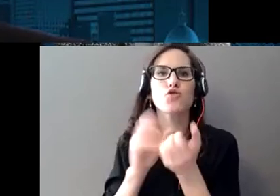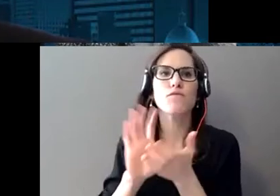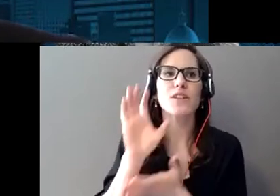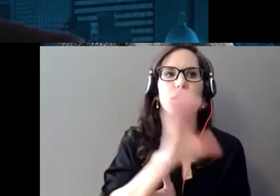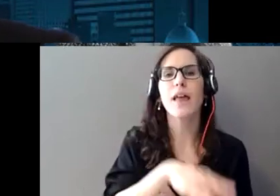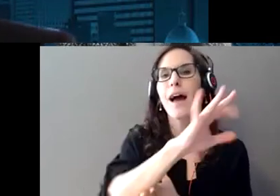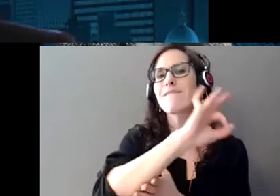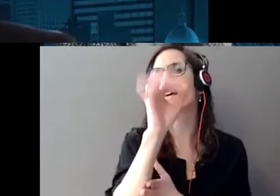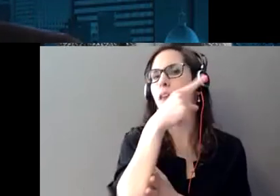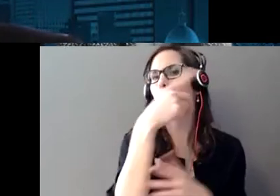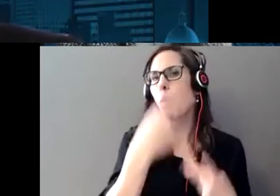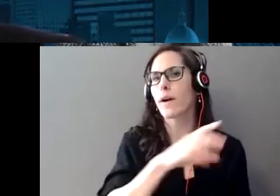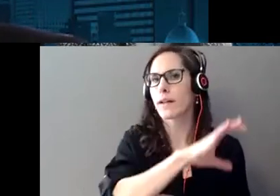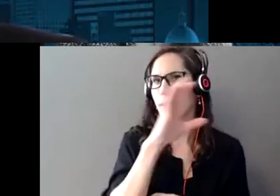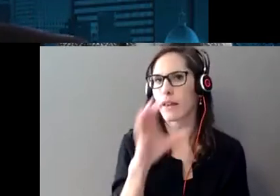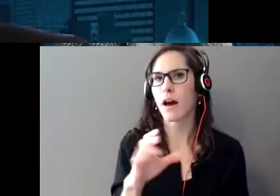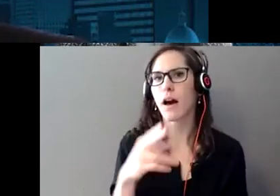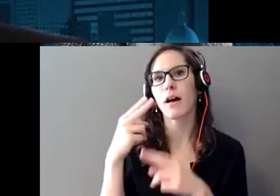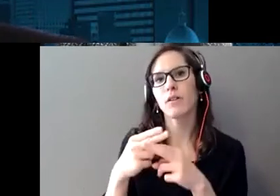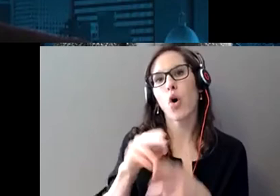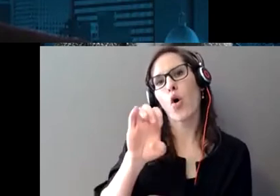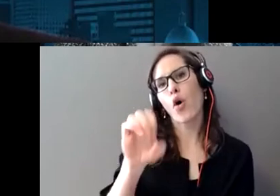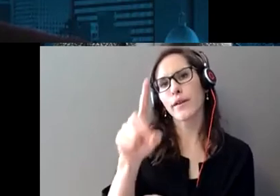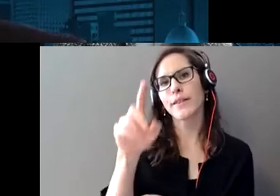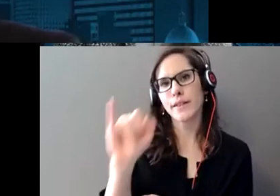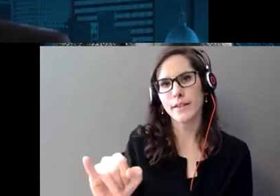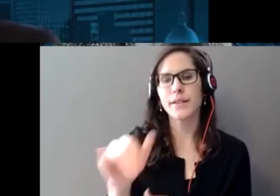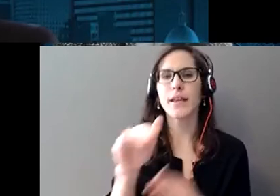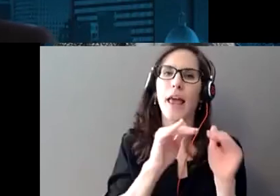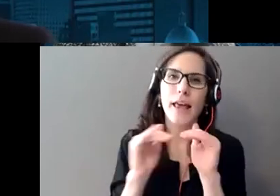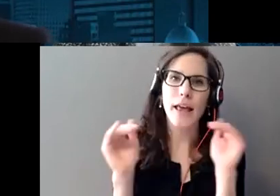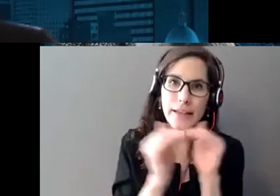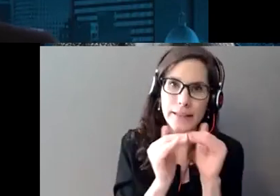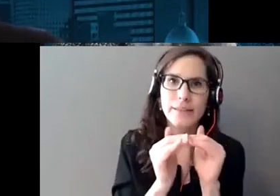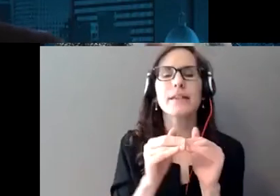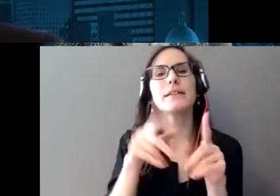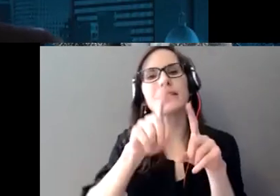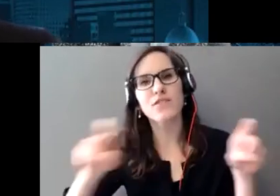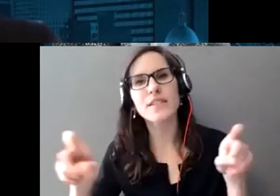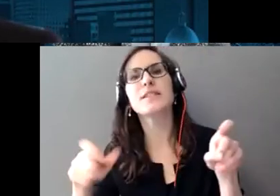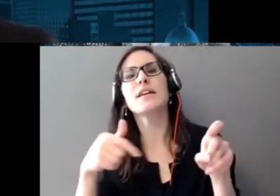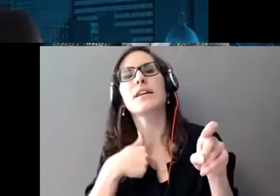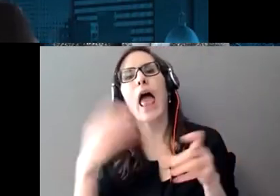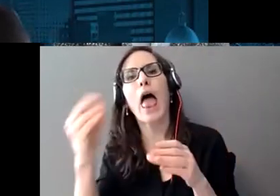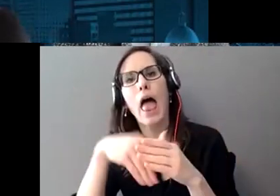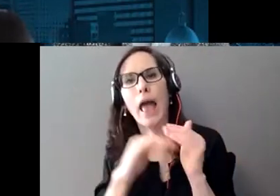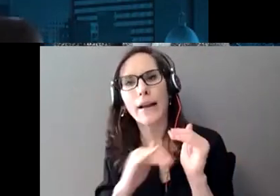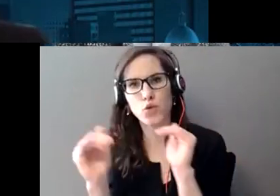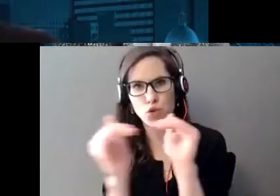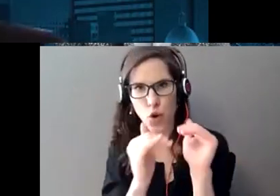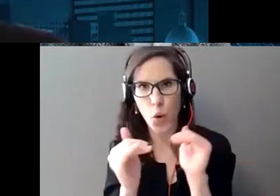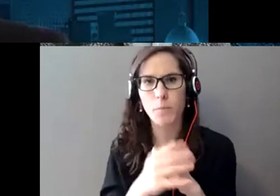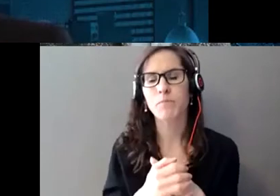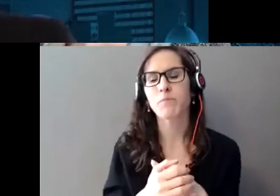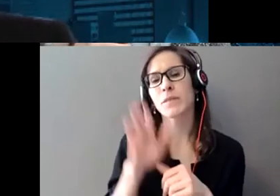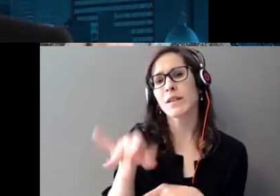on appelle ça l'EDI équité, diversité, inclusion et la particularité par rapport au précédent cadre